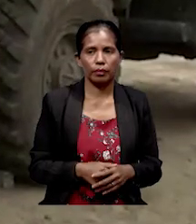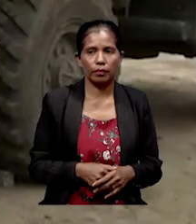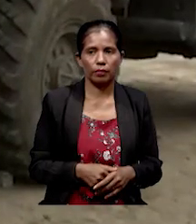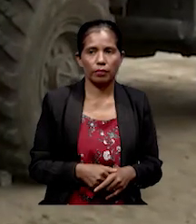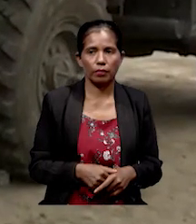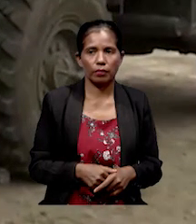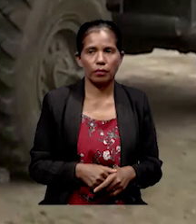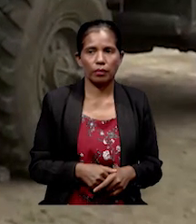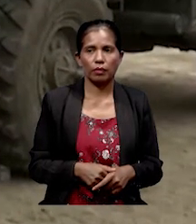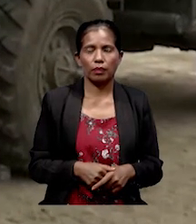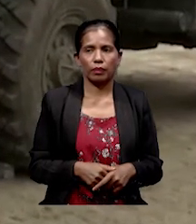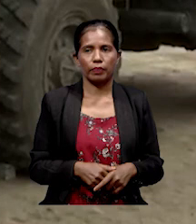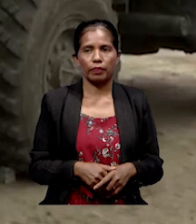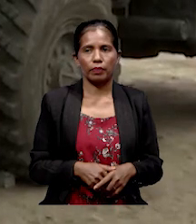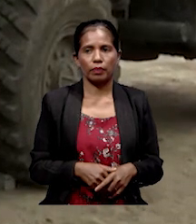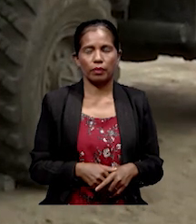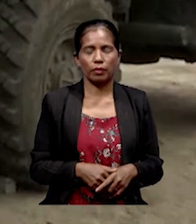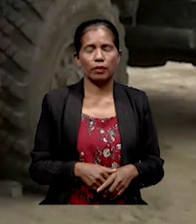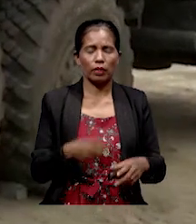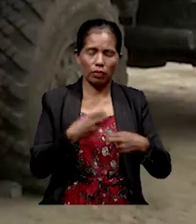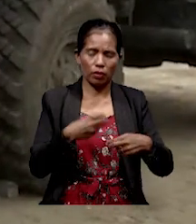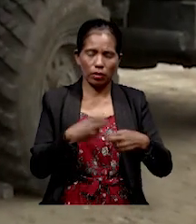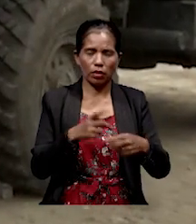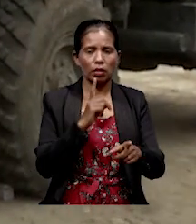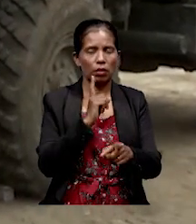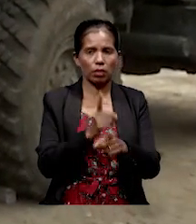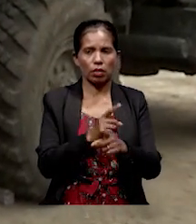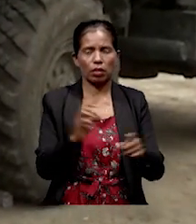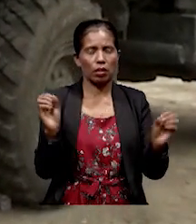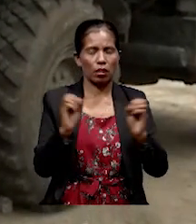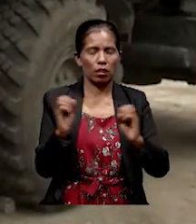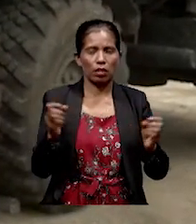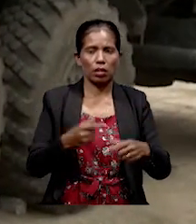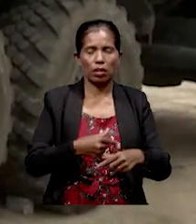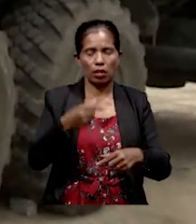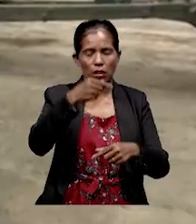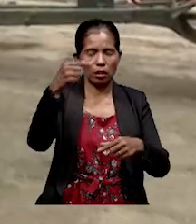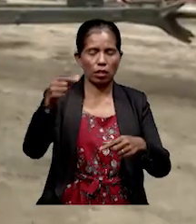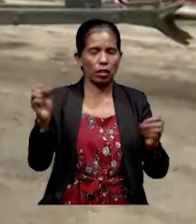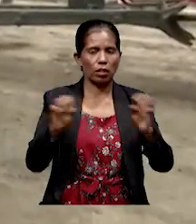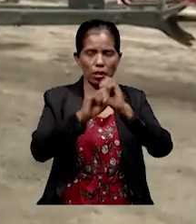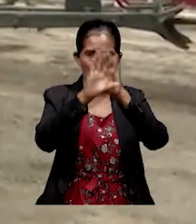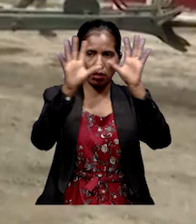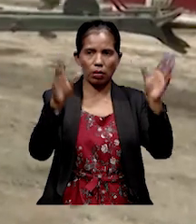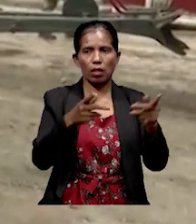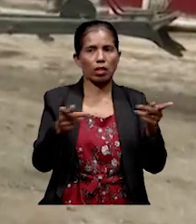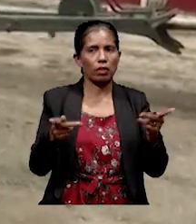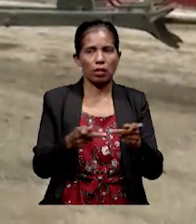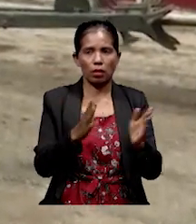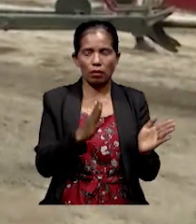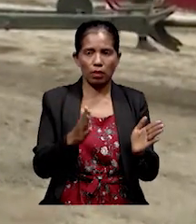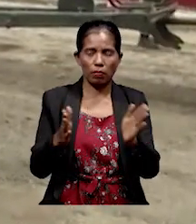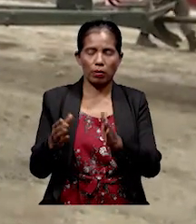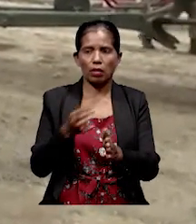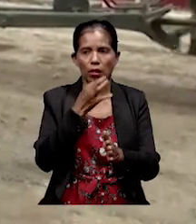Malatsi, chlopci, malatsi. Susar tebes, laiha gas, laiha naroman, laiha fatin atu perparahan no loja